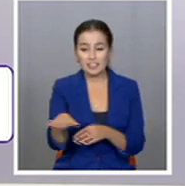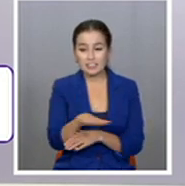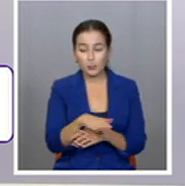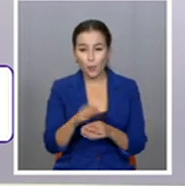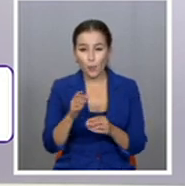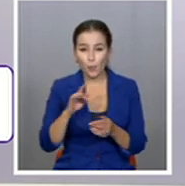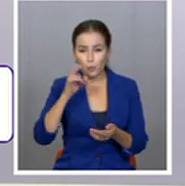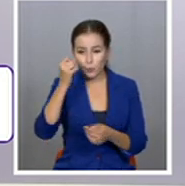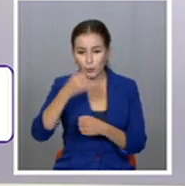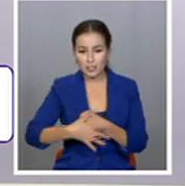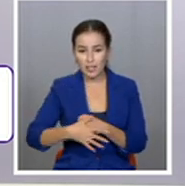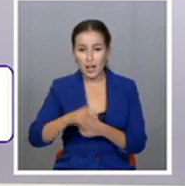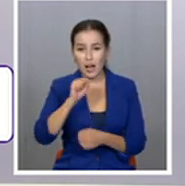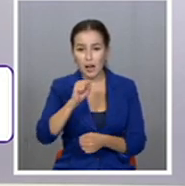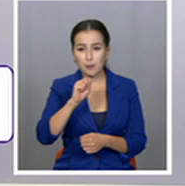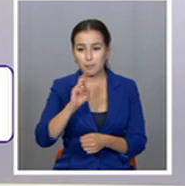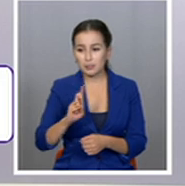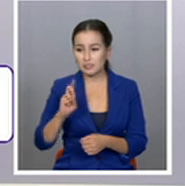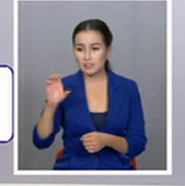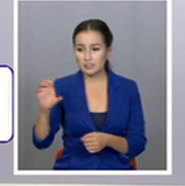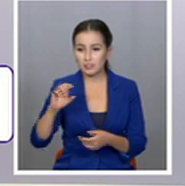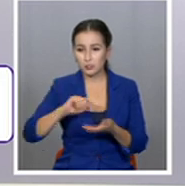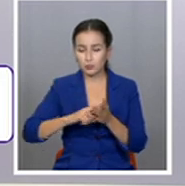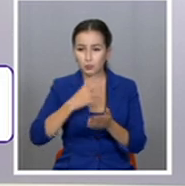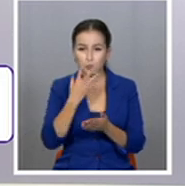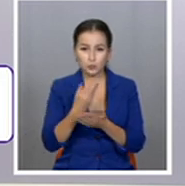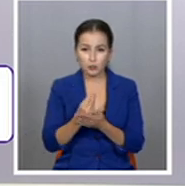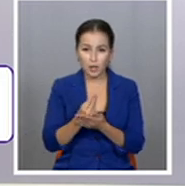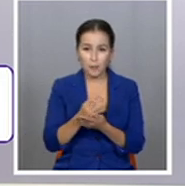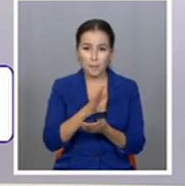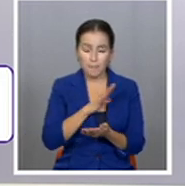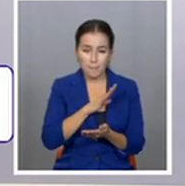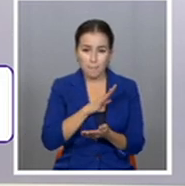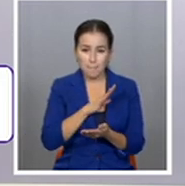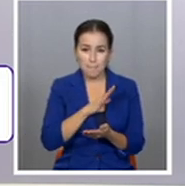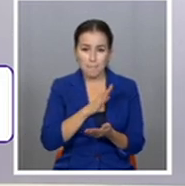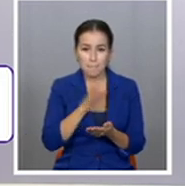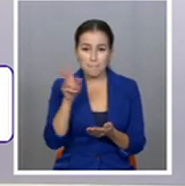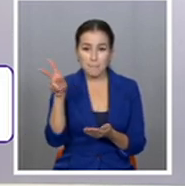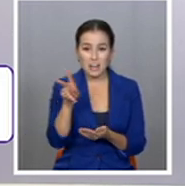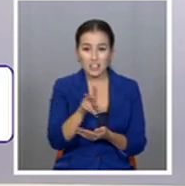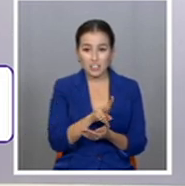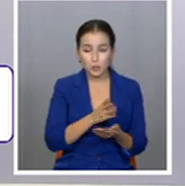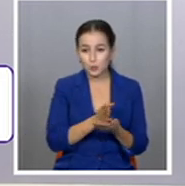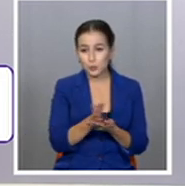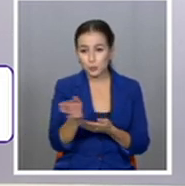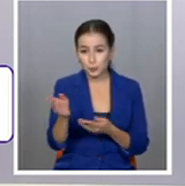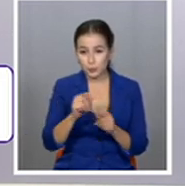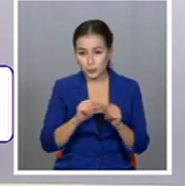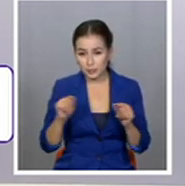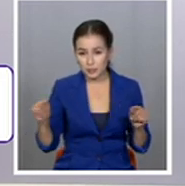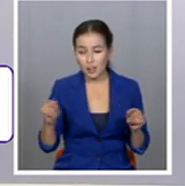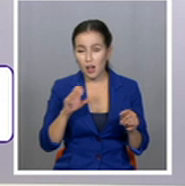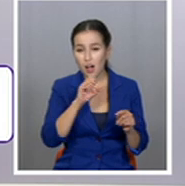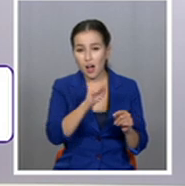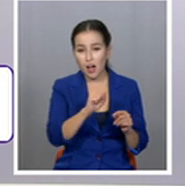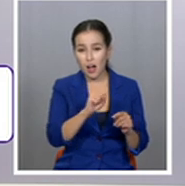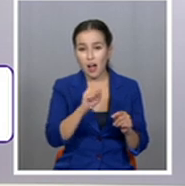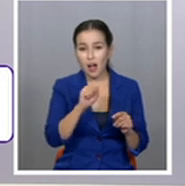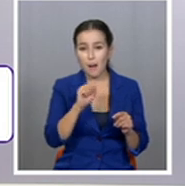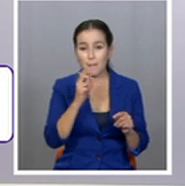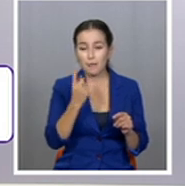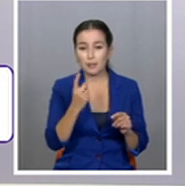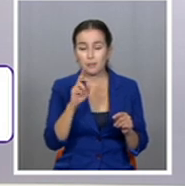С нүктелері арқылы өтетін параллель түзулер, альфа жазықтығын сәйкесінше А1, Б1,